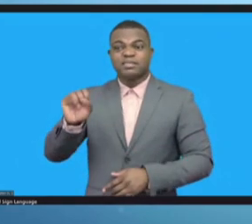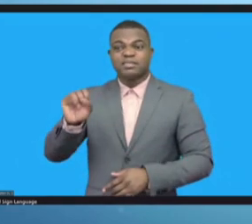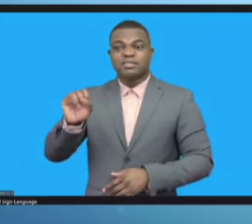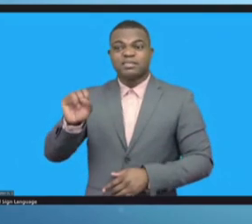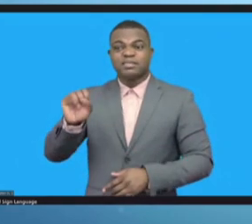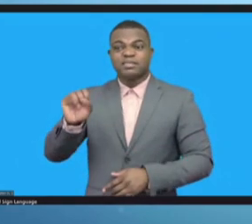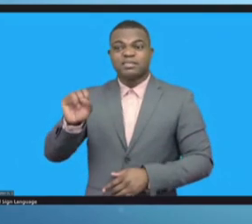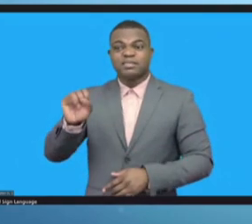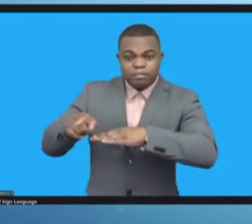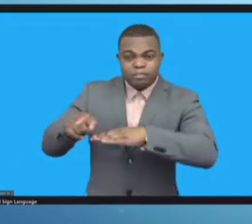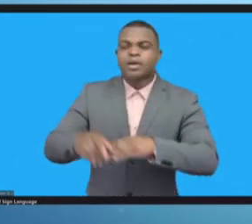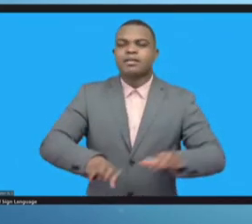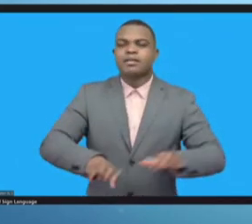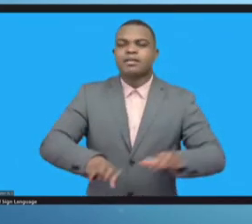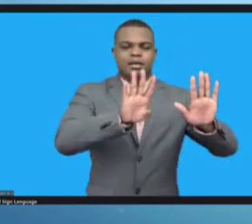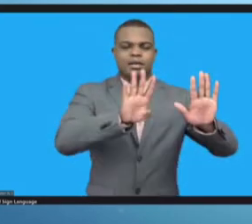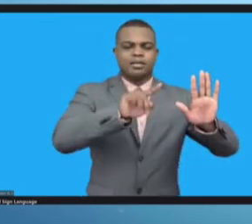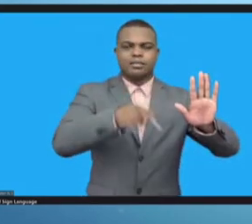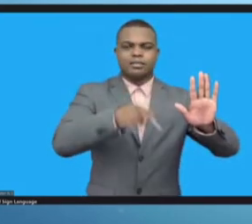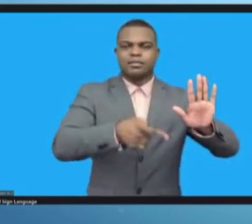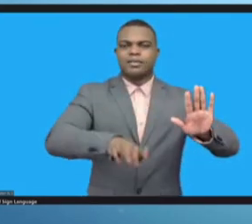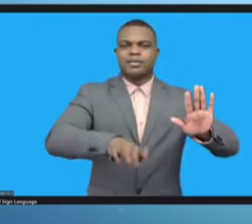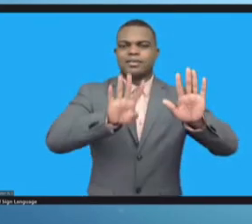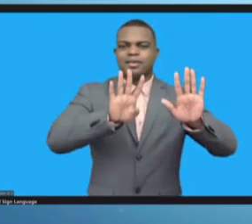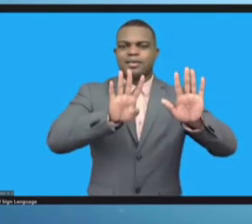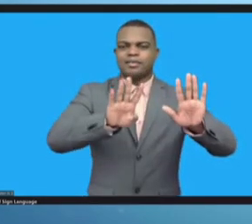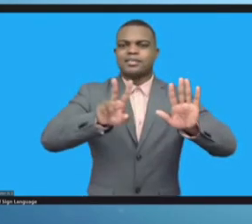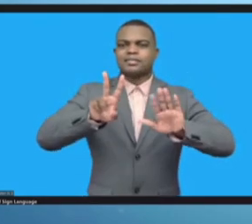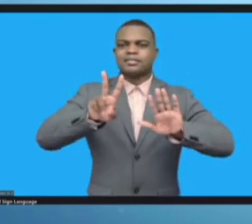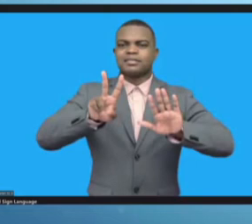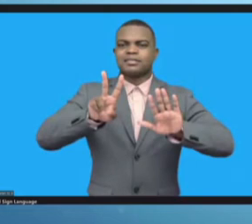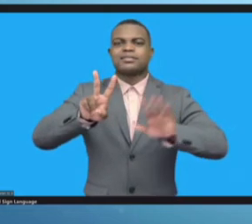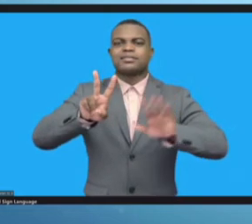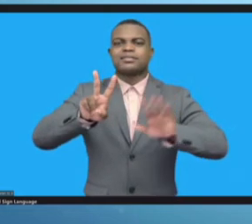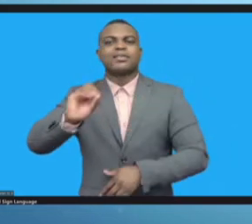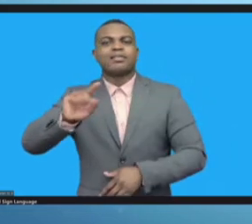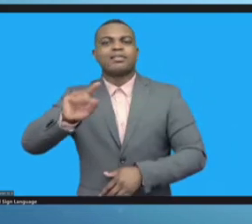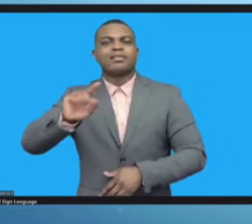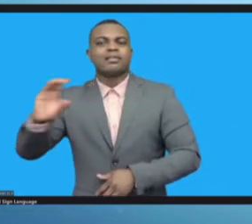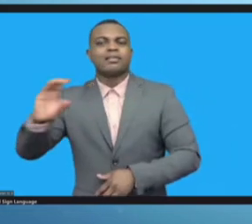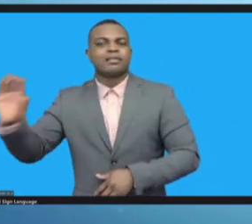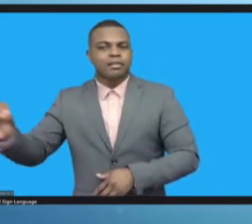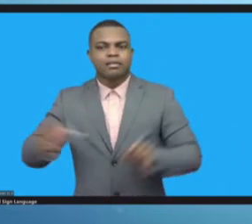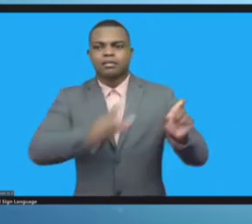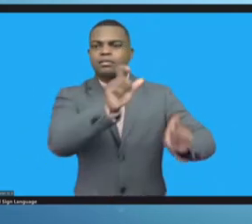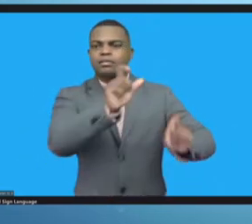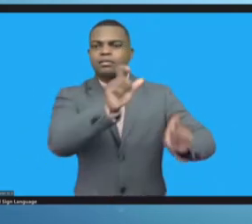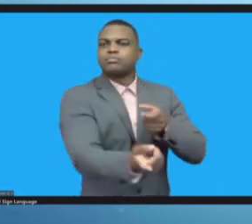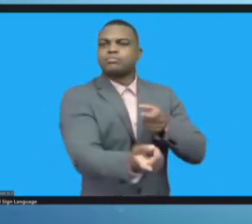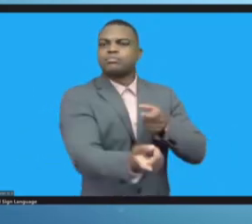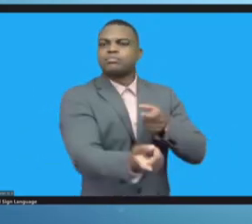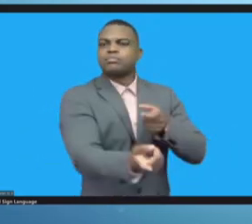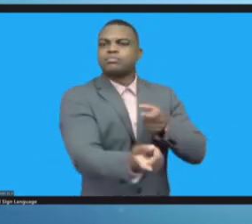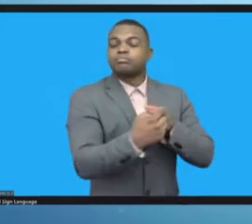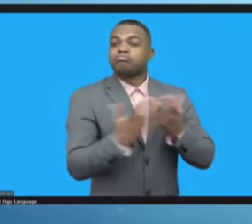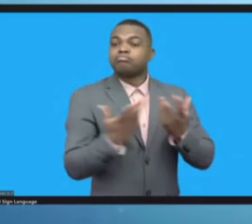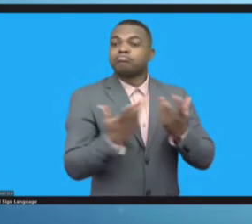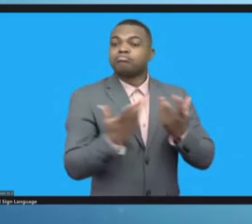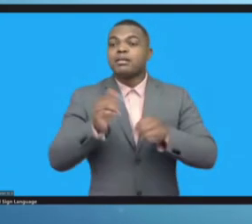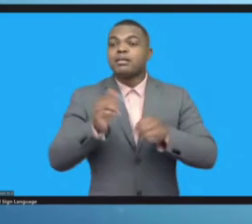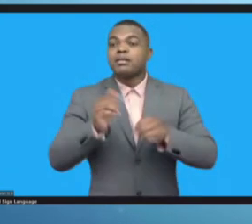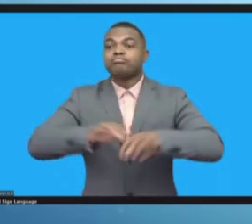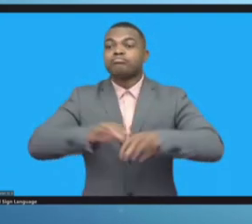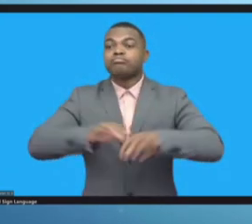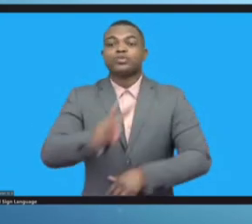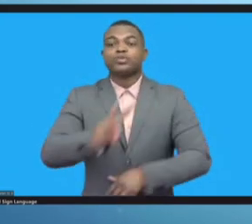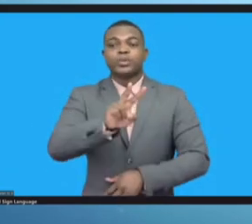a été très important. En Éthiopie, pour notre part, il y a des pas géants dans le déploiement de capacités innovatrices